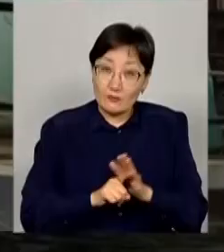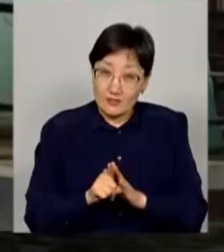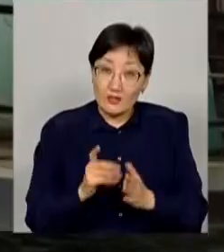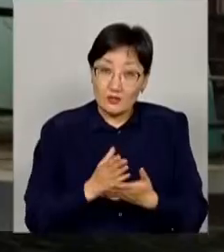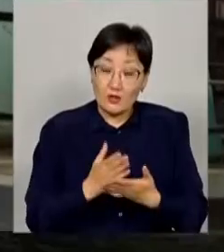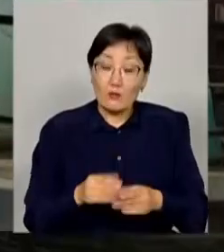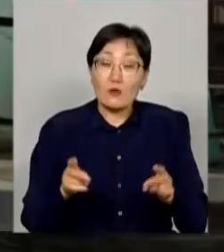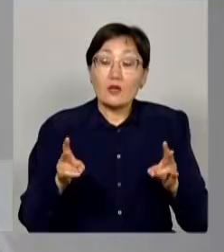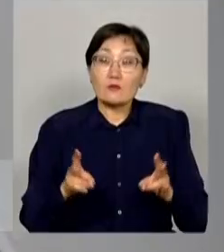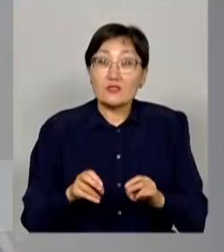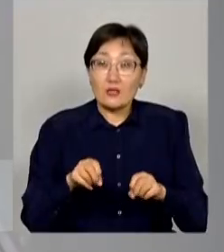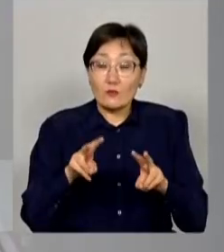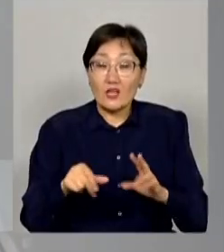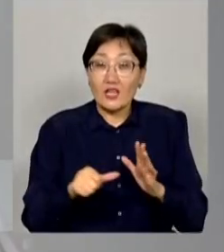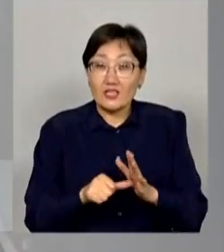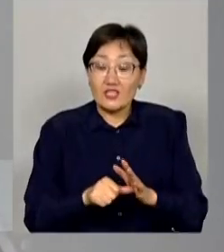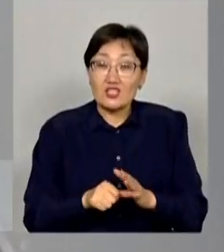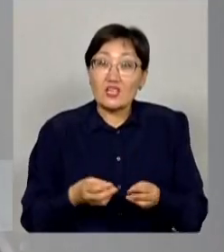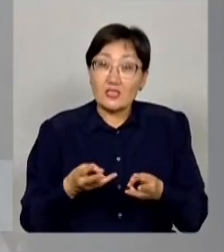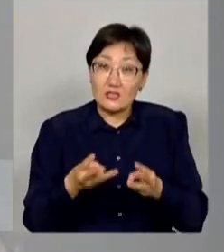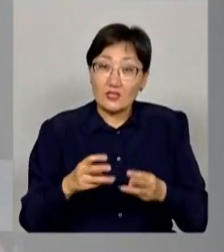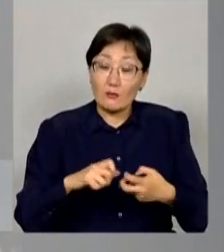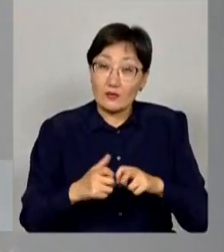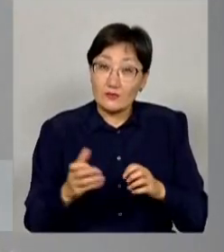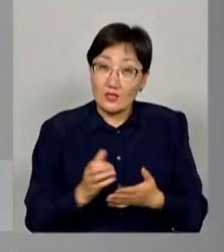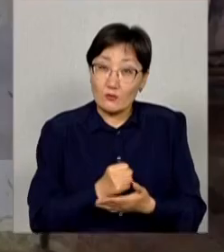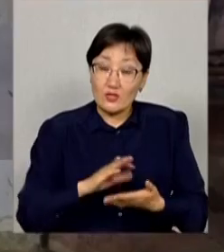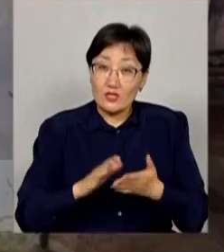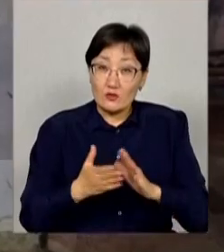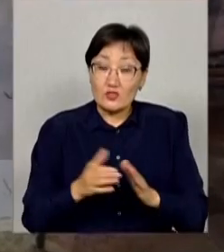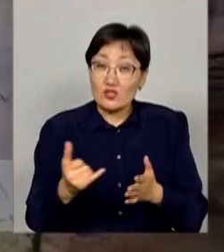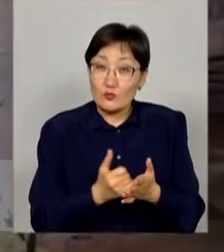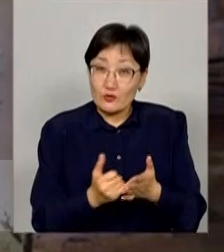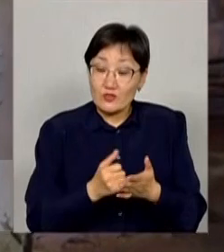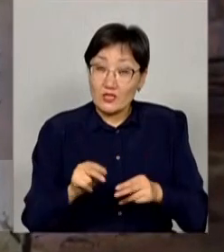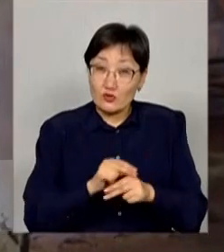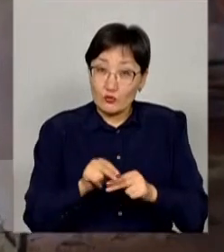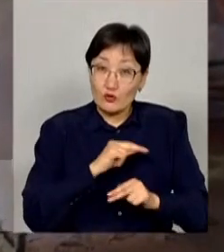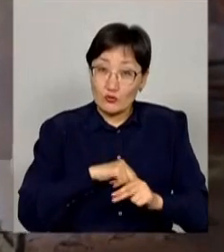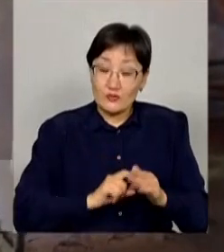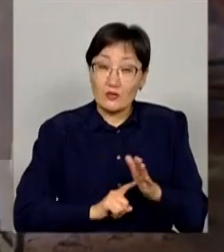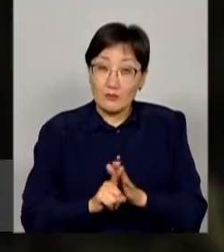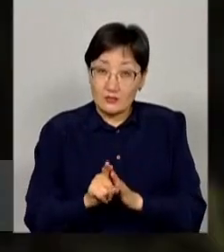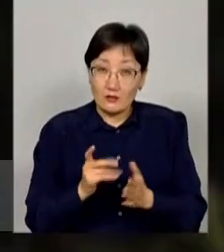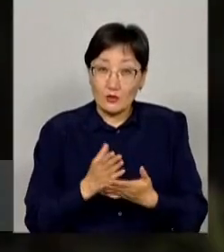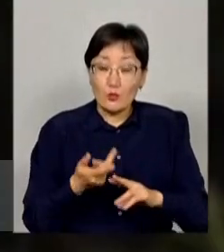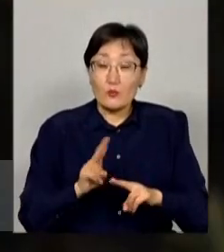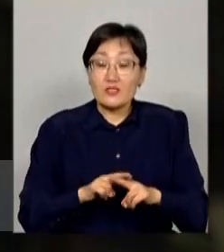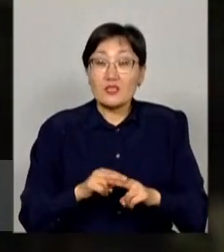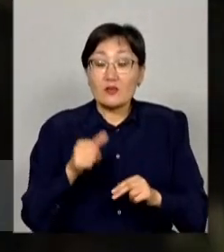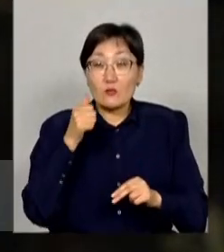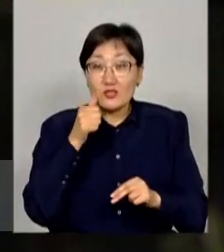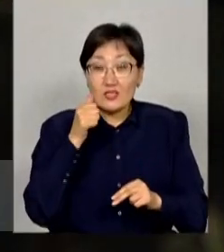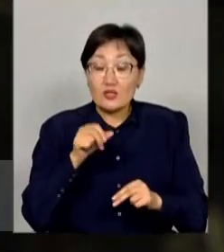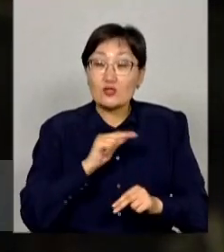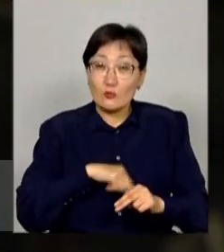кезінде мамандар алтыншы қазандықтан ақау тапқан. Жағдайға байланысты дәнекерлеу және жөндеу жұмыстары қолға алынды. Бұл іс ертең аяқталып